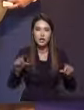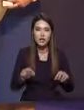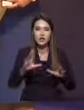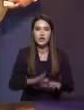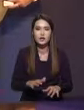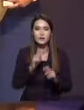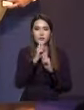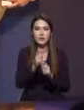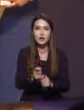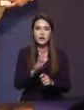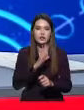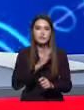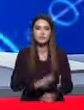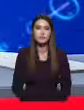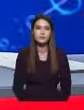төсбелгілермен марапатталды.